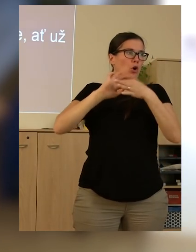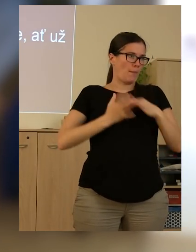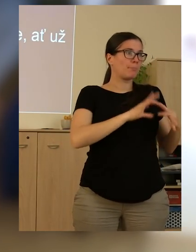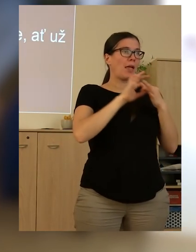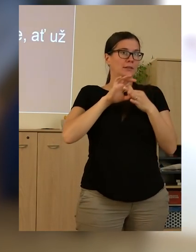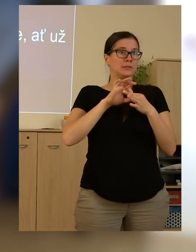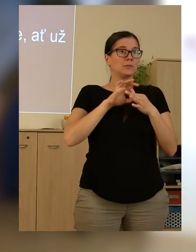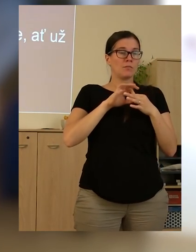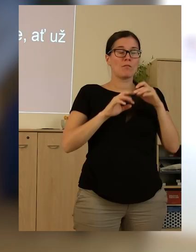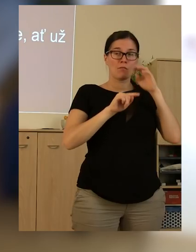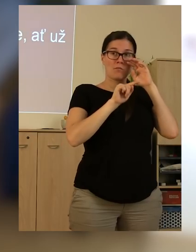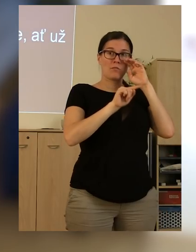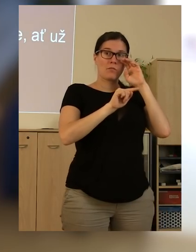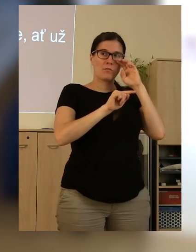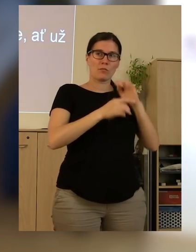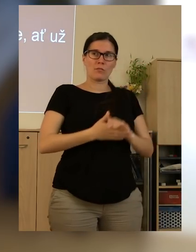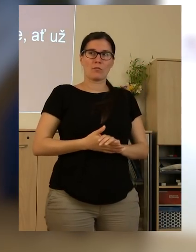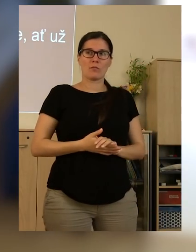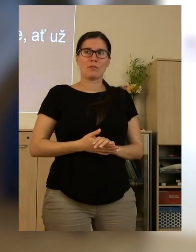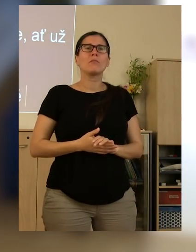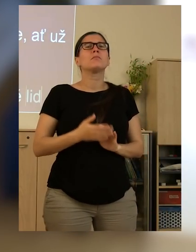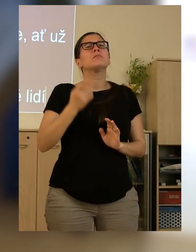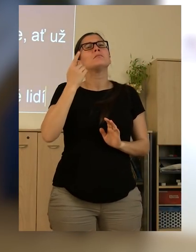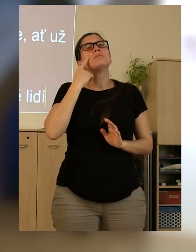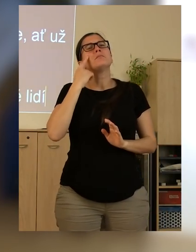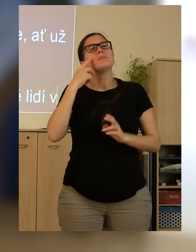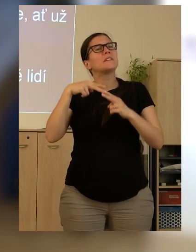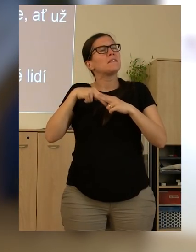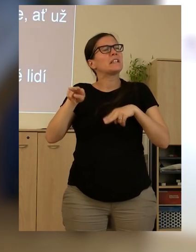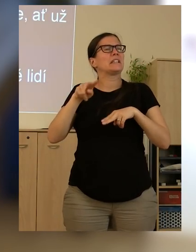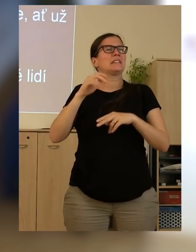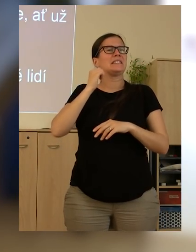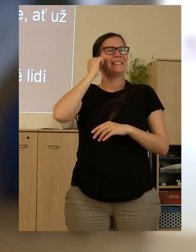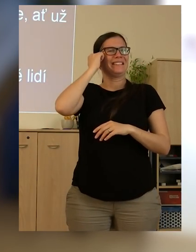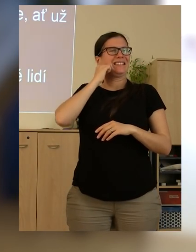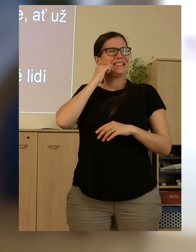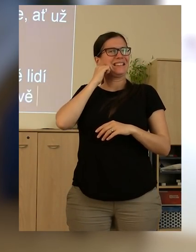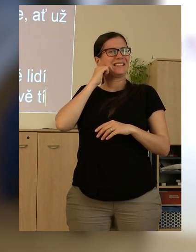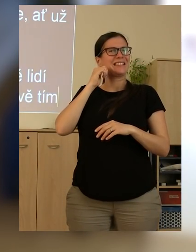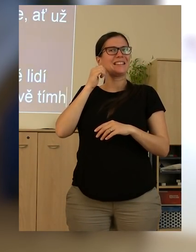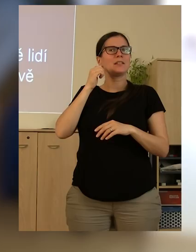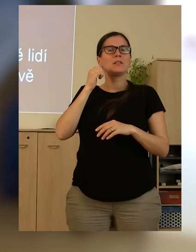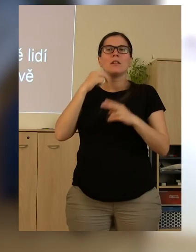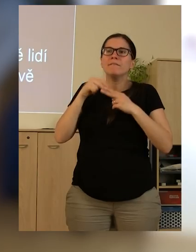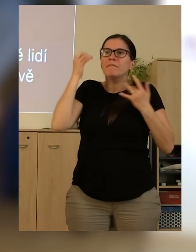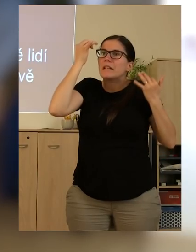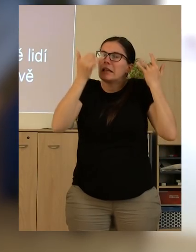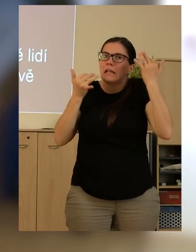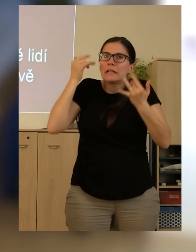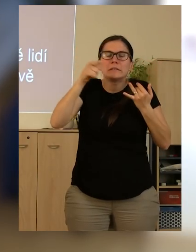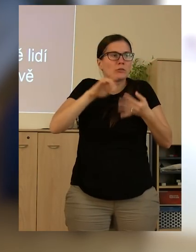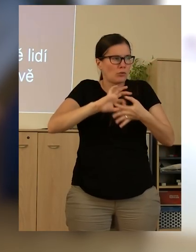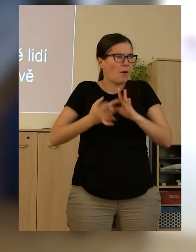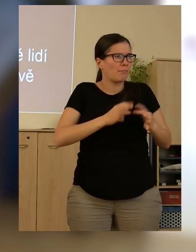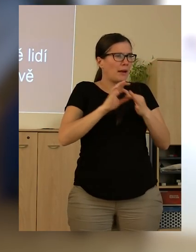Musíme připustit, že hodně lidí vlastně je zaměstnáváno právě tímhle, tou